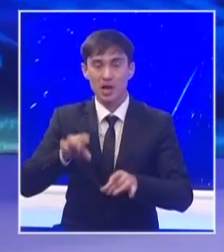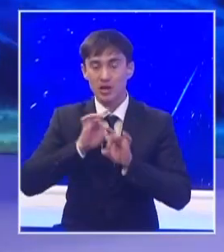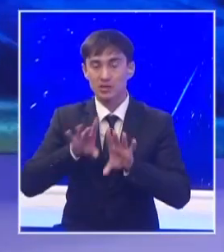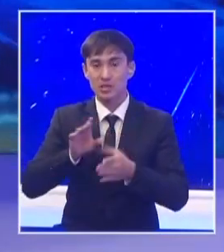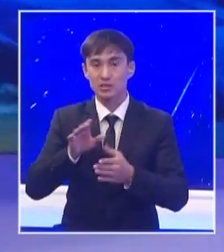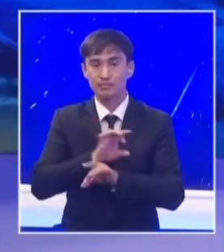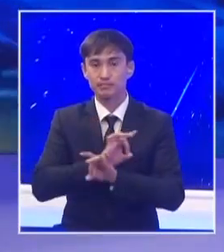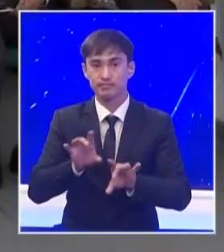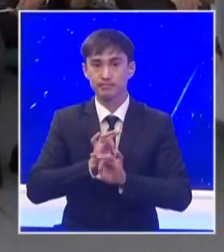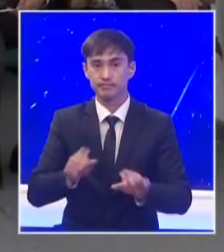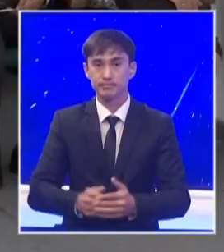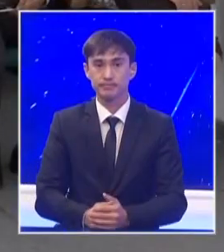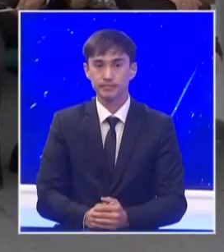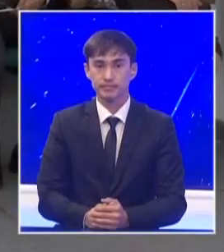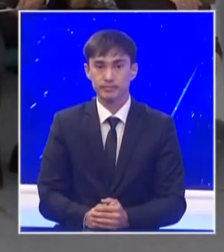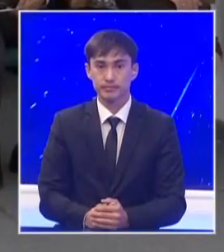корреспондент.